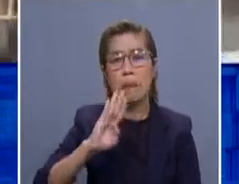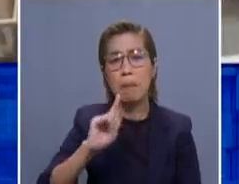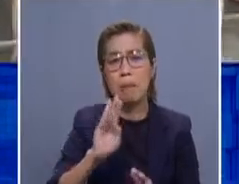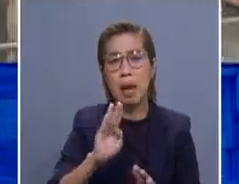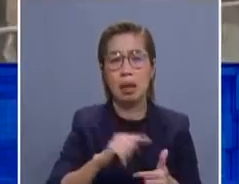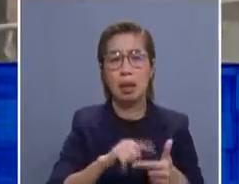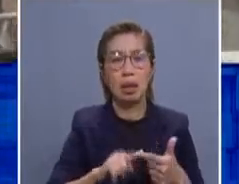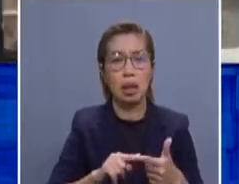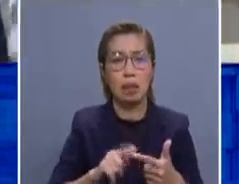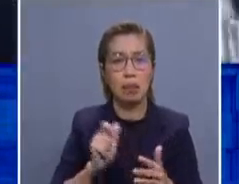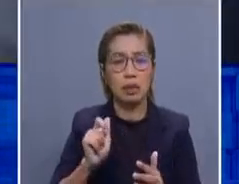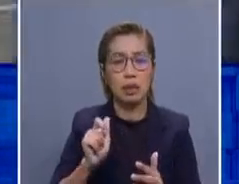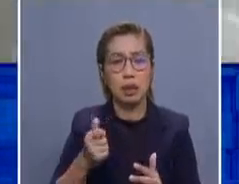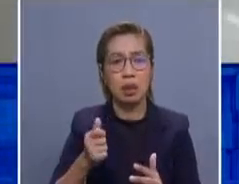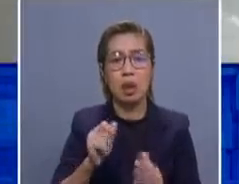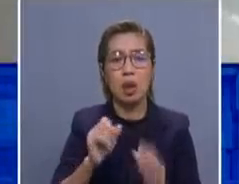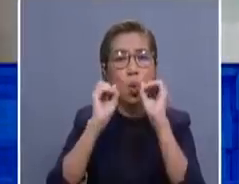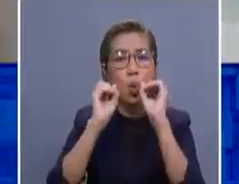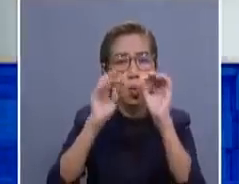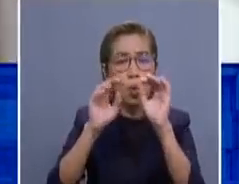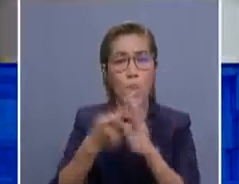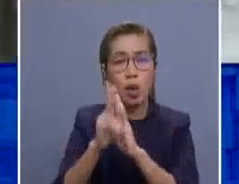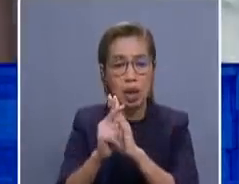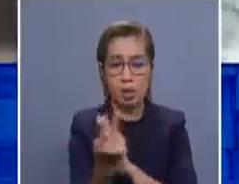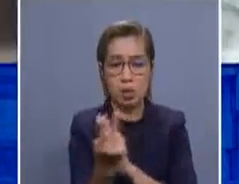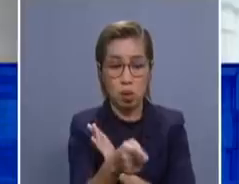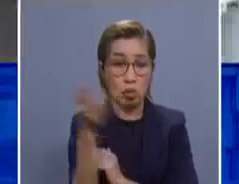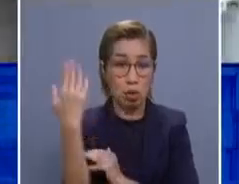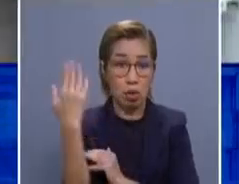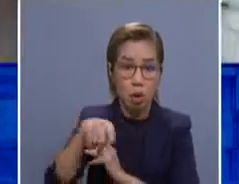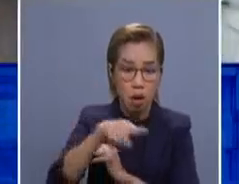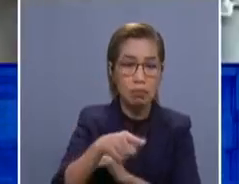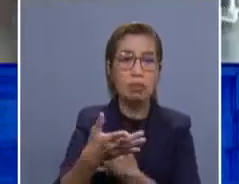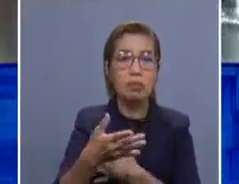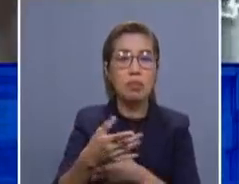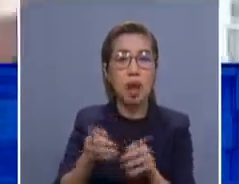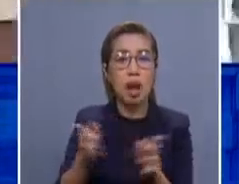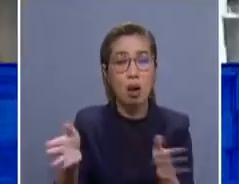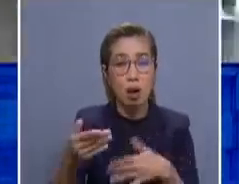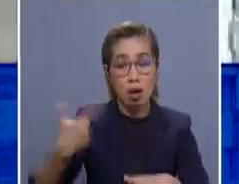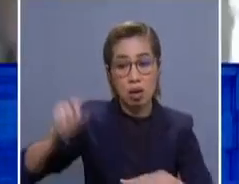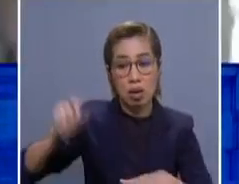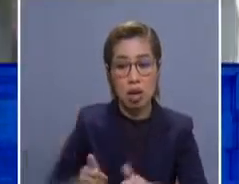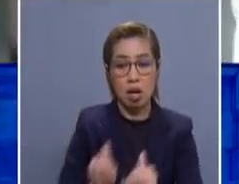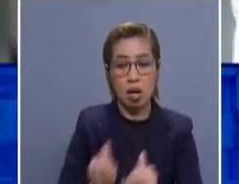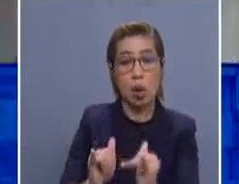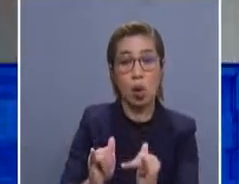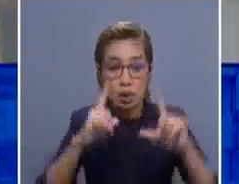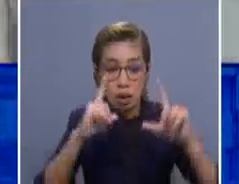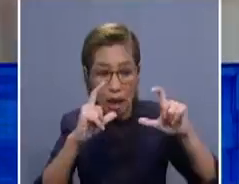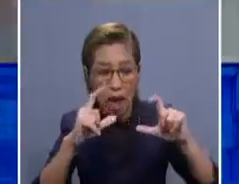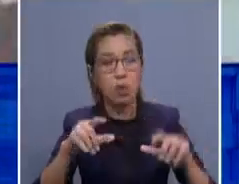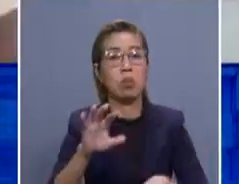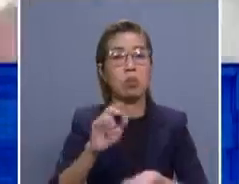นายอรรถพลบัวพัฒน์นะคะหรือว่าครูใหญ่ขอนแก่นกรณีที่มีการถ่ายภาพนอนกับพื้นในห้องพิจารณาคดีแล้วนำไปโพสต์เผย